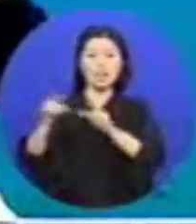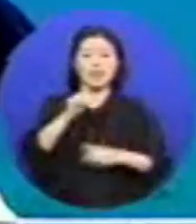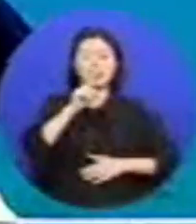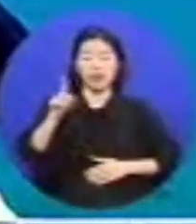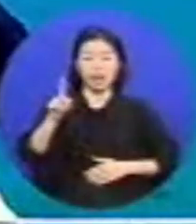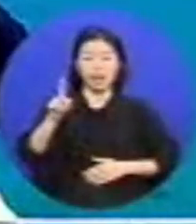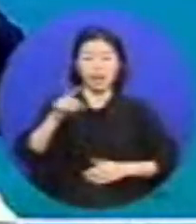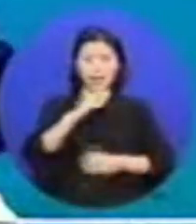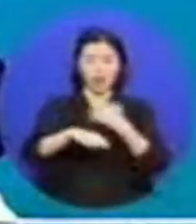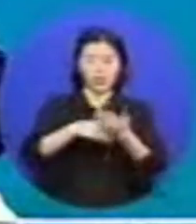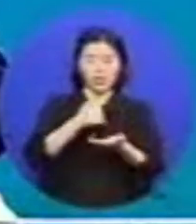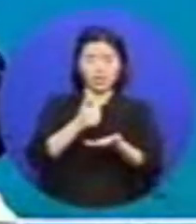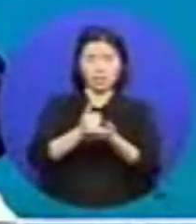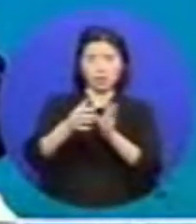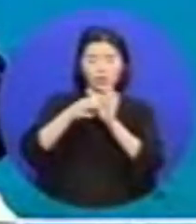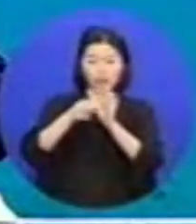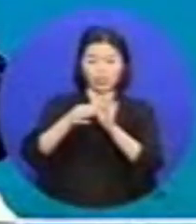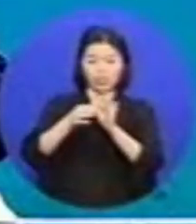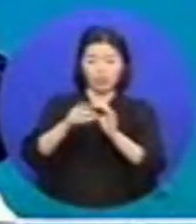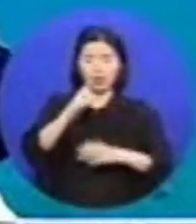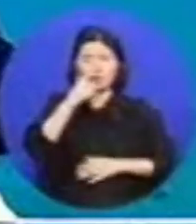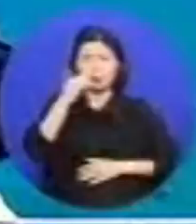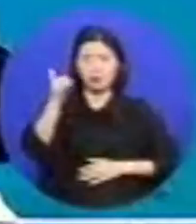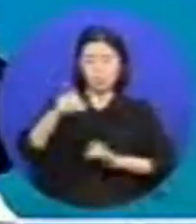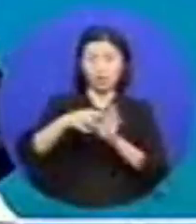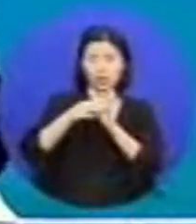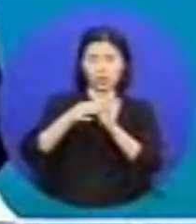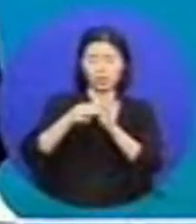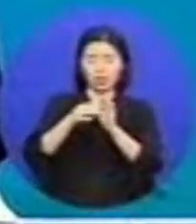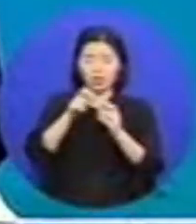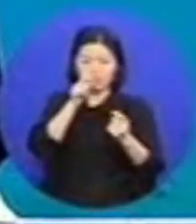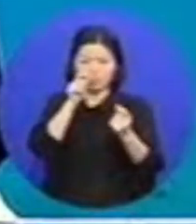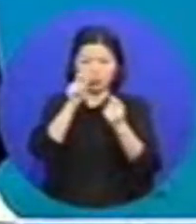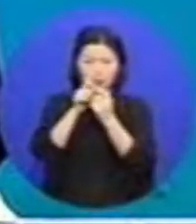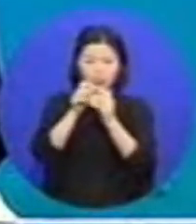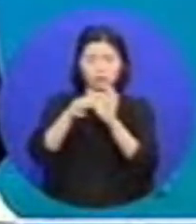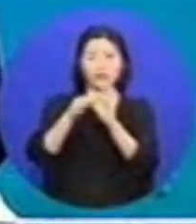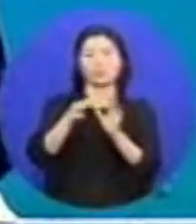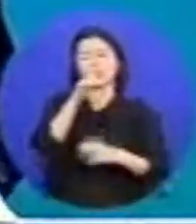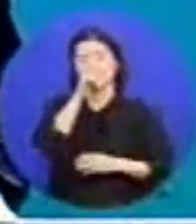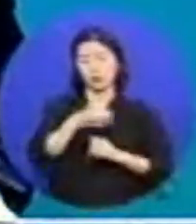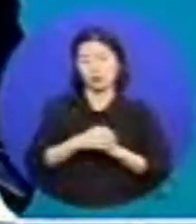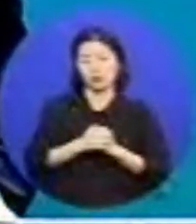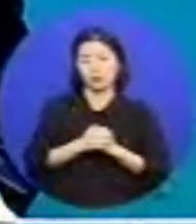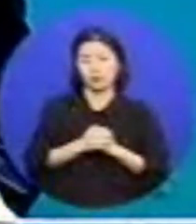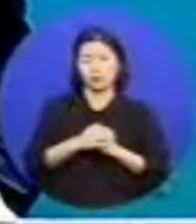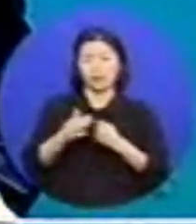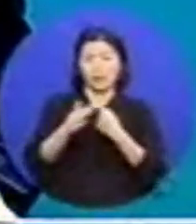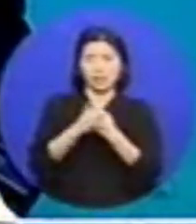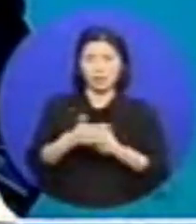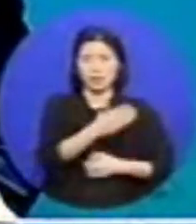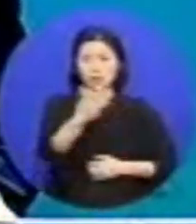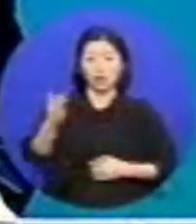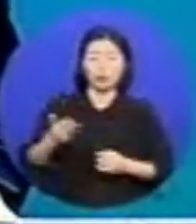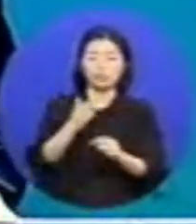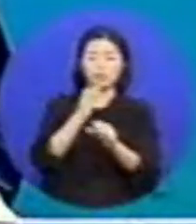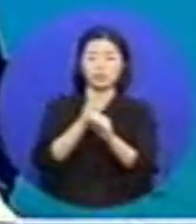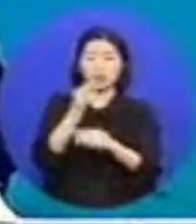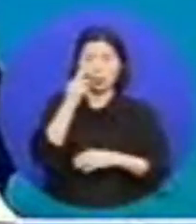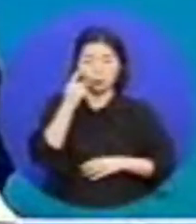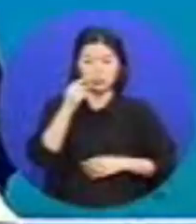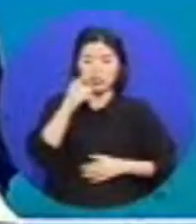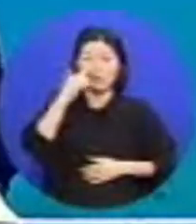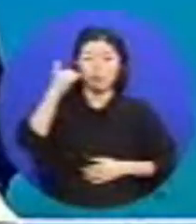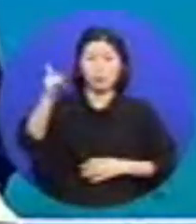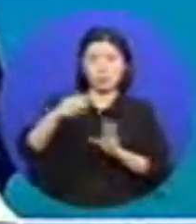하나님과의 관계가 부모와의 관계와 밀접하게 관련이 있습니다. 그러므로 여러분 중에 혹시